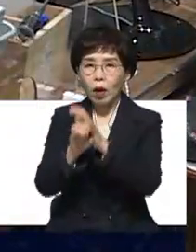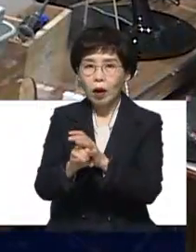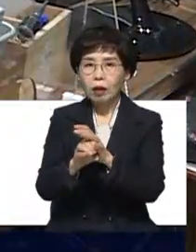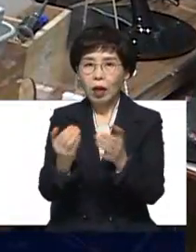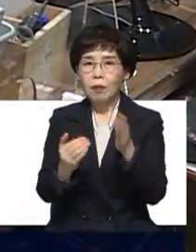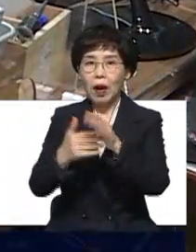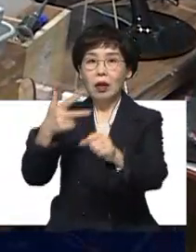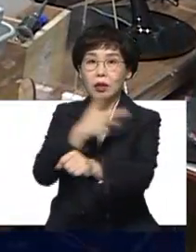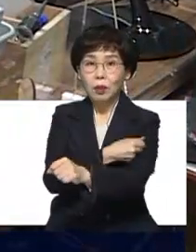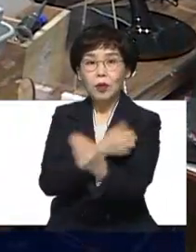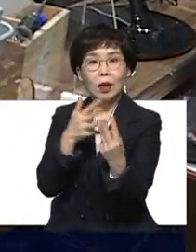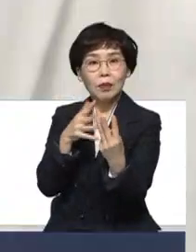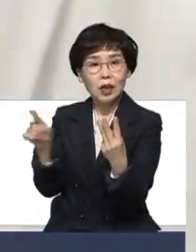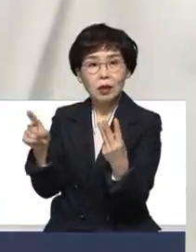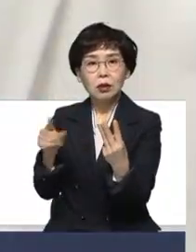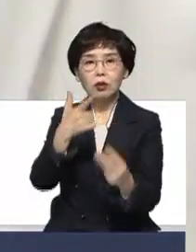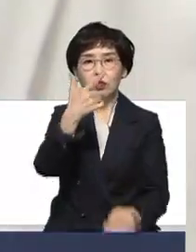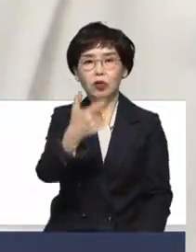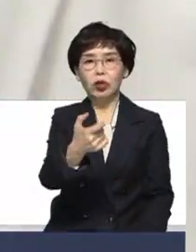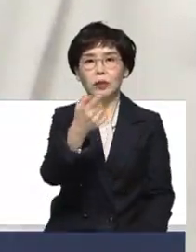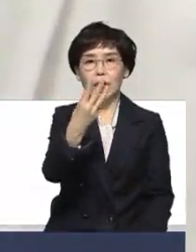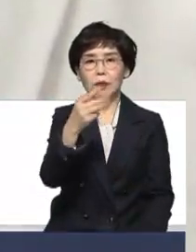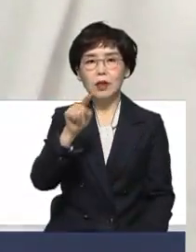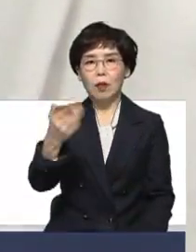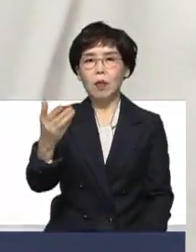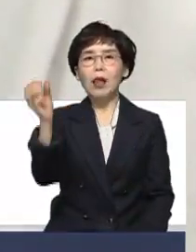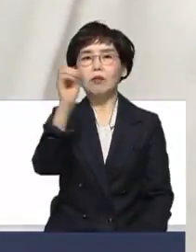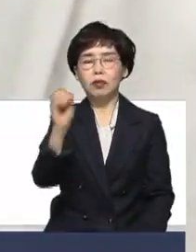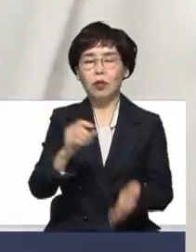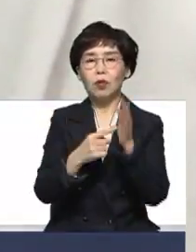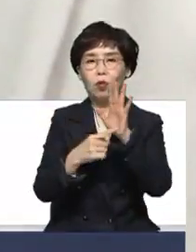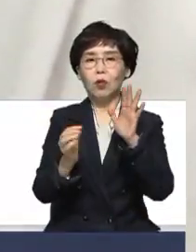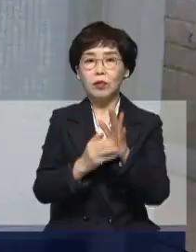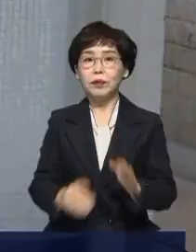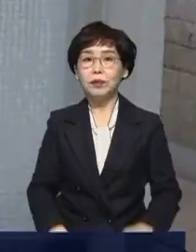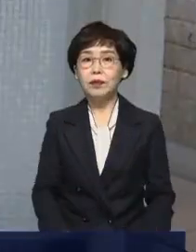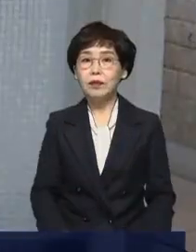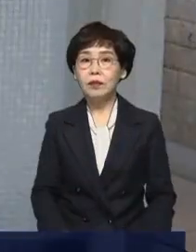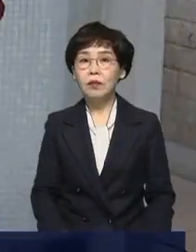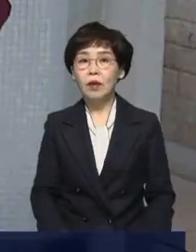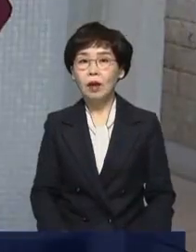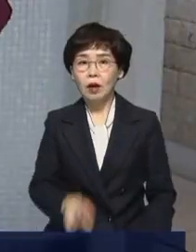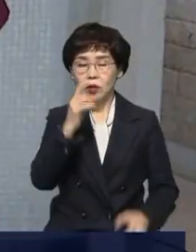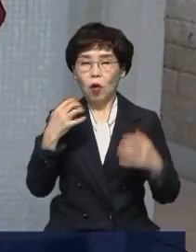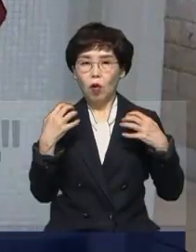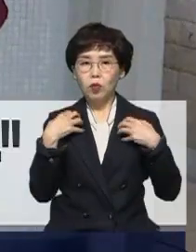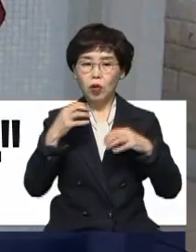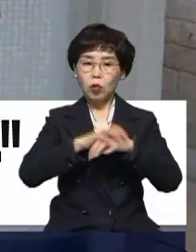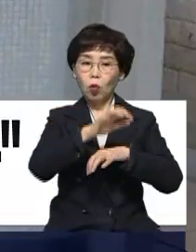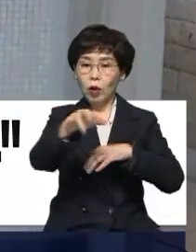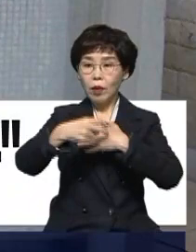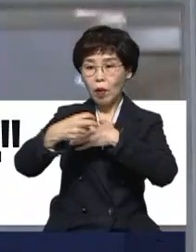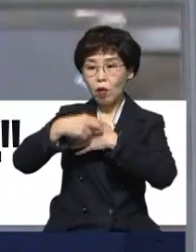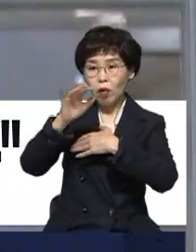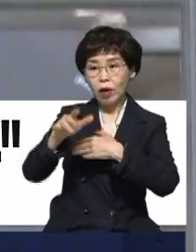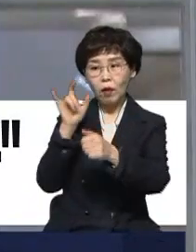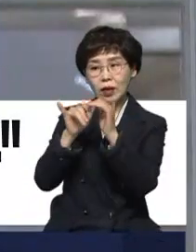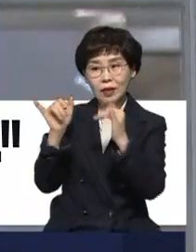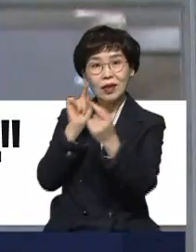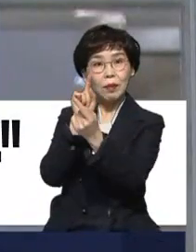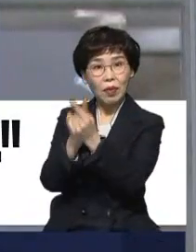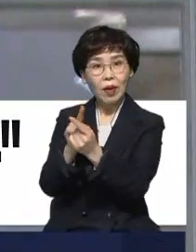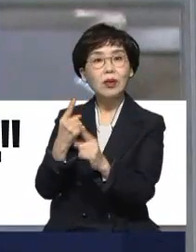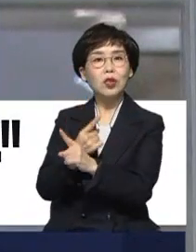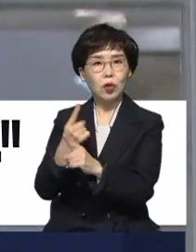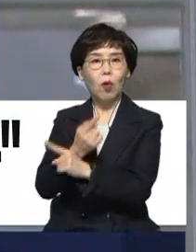백신 3차 접종률은 63.8%로 집계됐습니다. 정부는 동네 병의원들의 확진자 대면